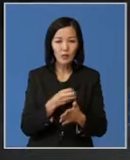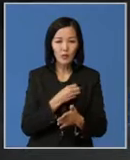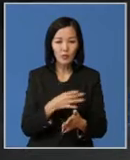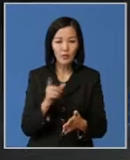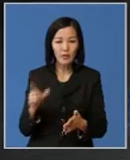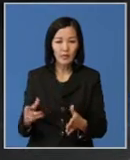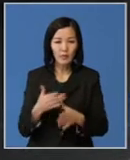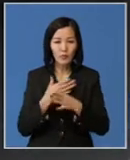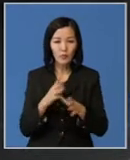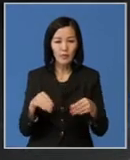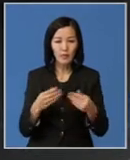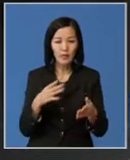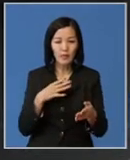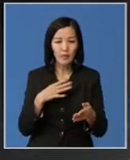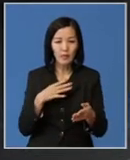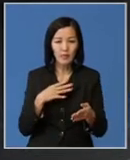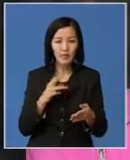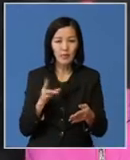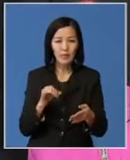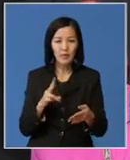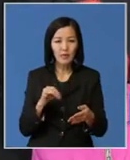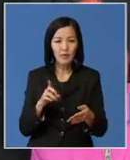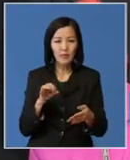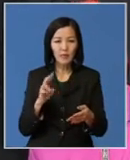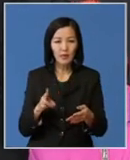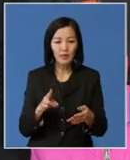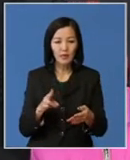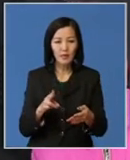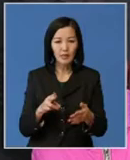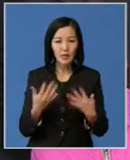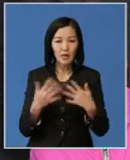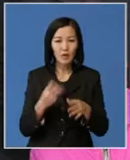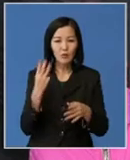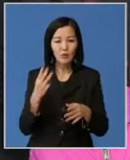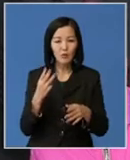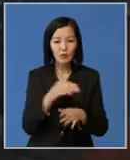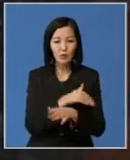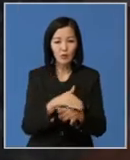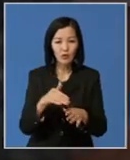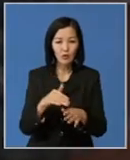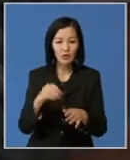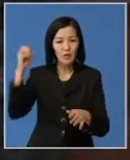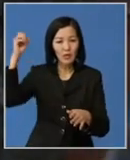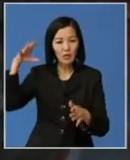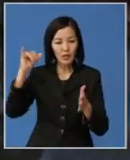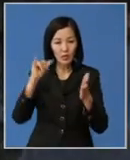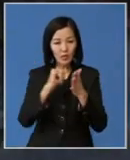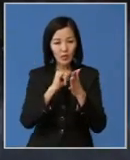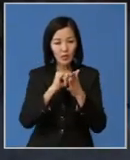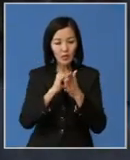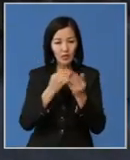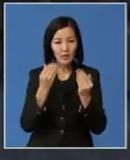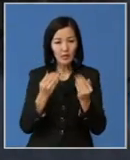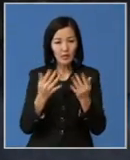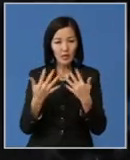айтарлықтай үлес қосып келеді. Соның бірі Қалибек Алпысбаев. Ел ағасы ауылының 3 бірдей көшесін жарықтандырып берді. Самаладай жарық шамдар қазір